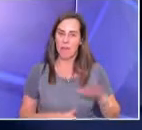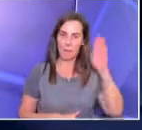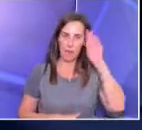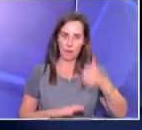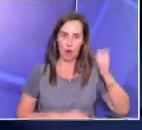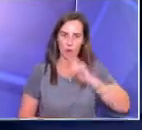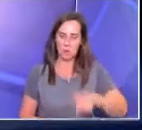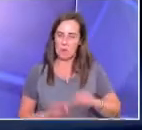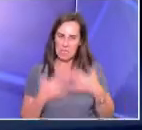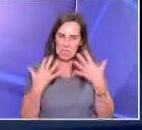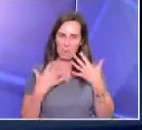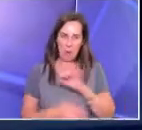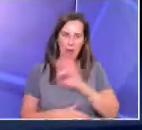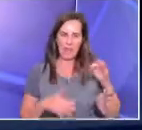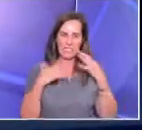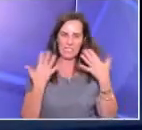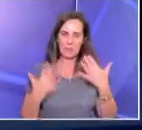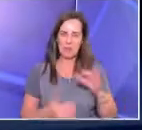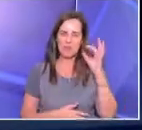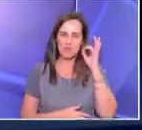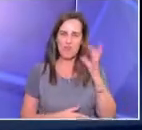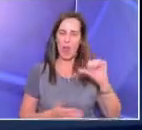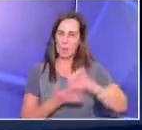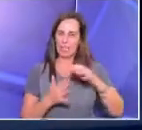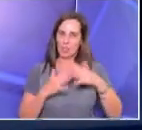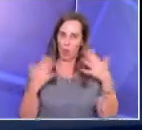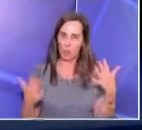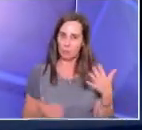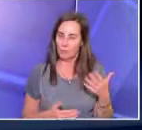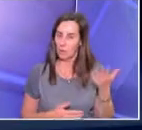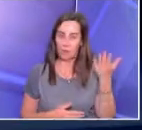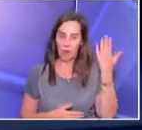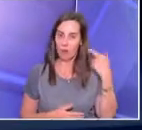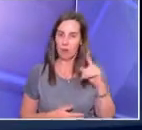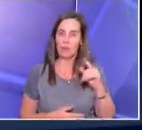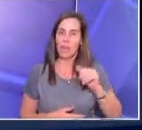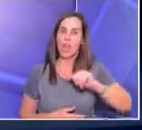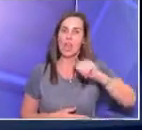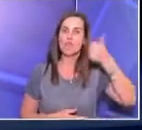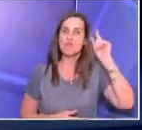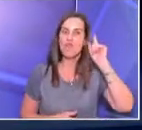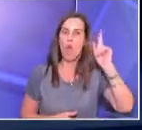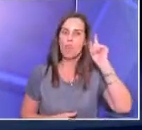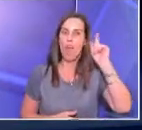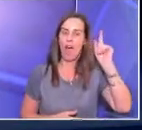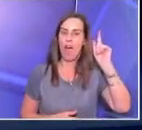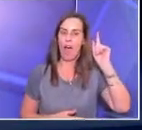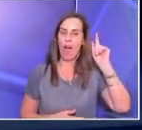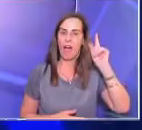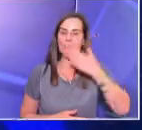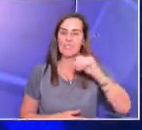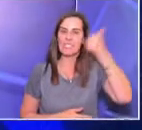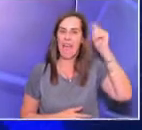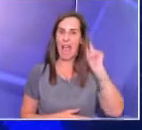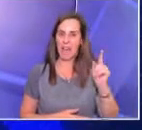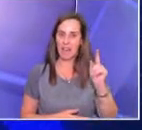בחיפה, וואחד סיפור, אחלה סיפור. אישה בעיר גדולה. לא היה לנו את זה בשתי הבחירות. ראשונה בתולדות מדינת נכון. ישראל וגם טרום המדינה.